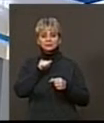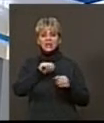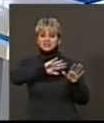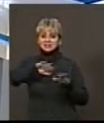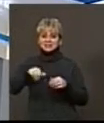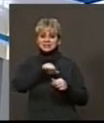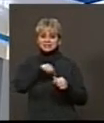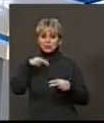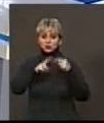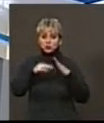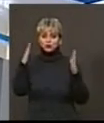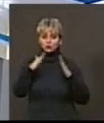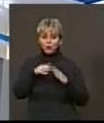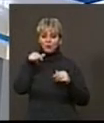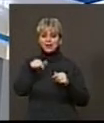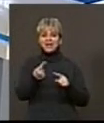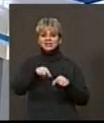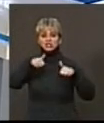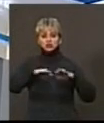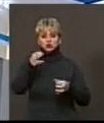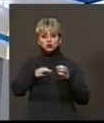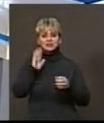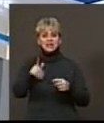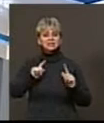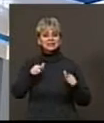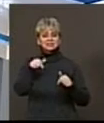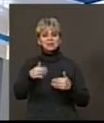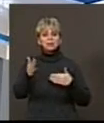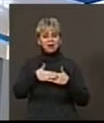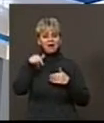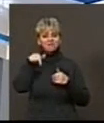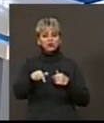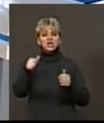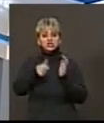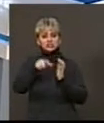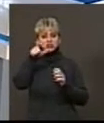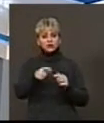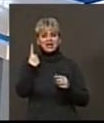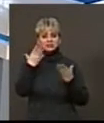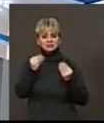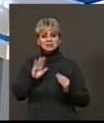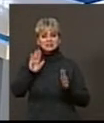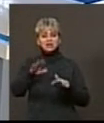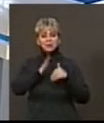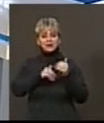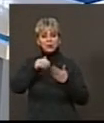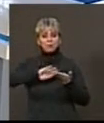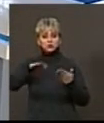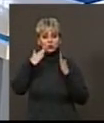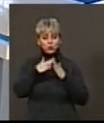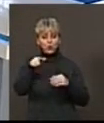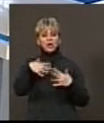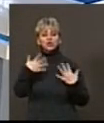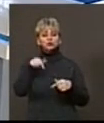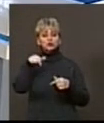Снести самовольно возведенное строение – это решение суда стало настоящим приговором. 6 человек в один день стали практически бездомными и